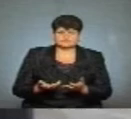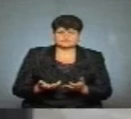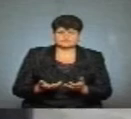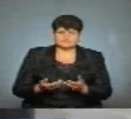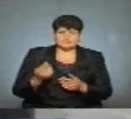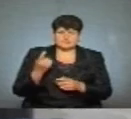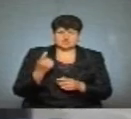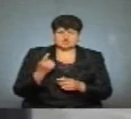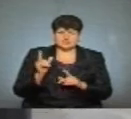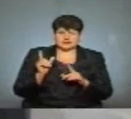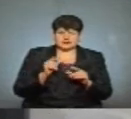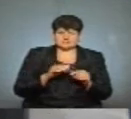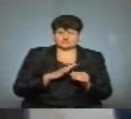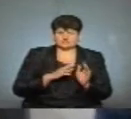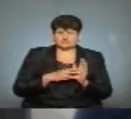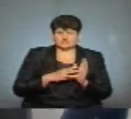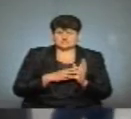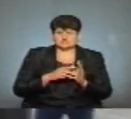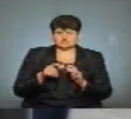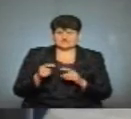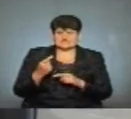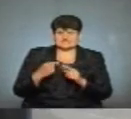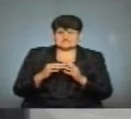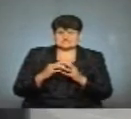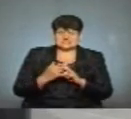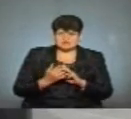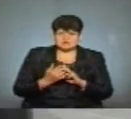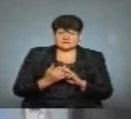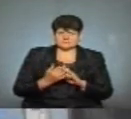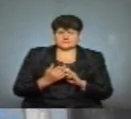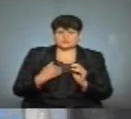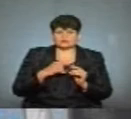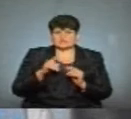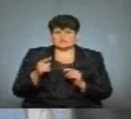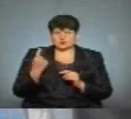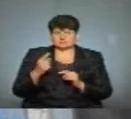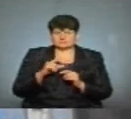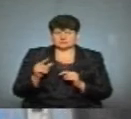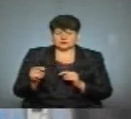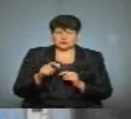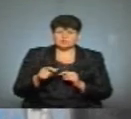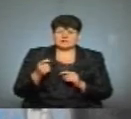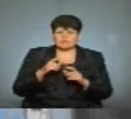На перший рейс було чоловік 8 з села, туди я сам їхав. Люди всі в масках,